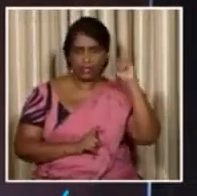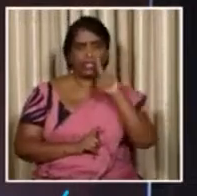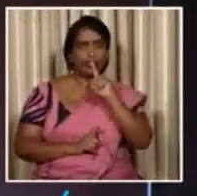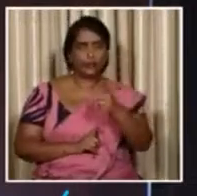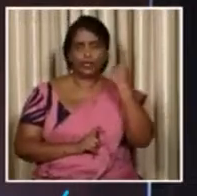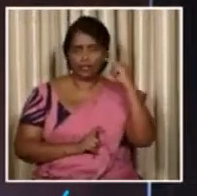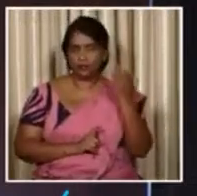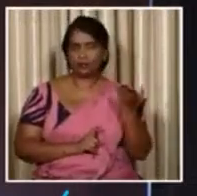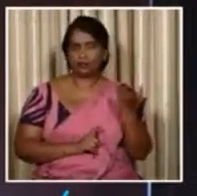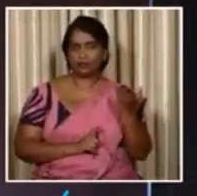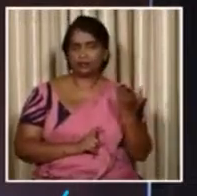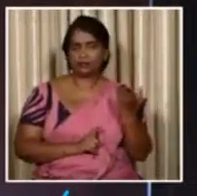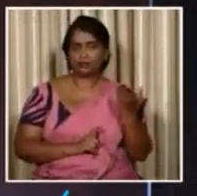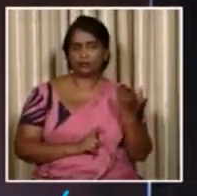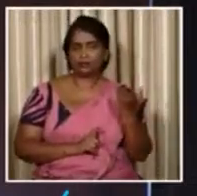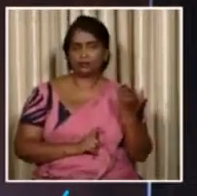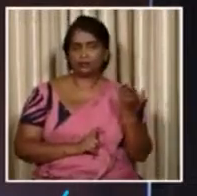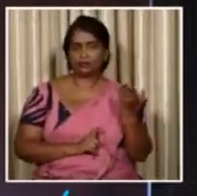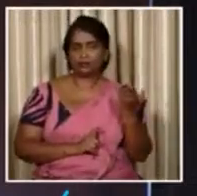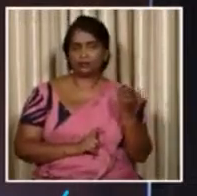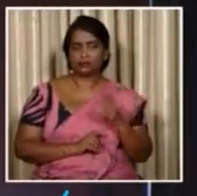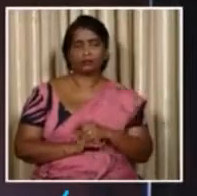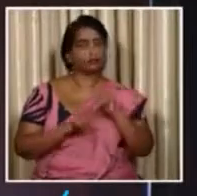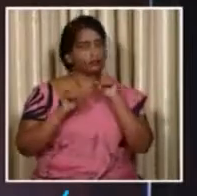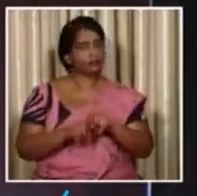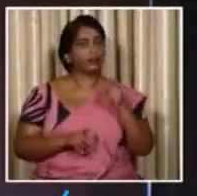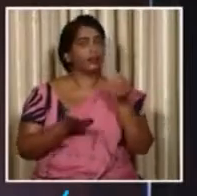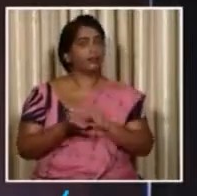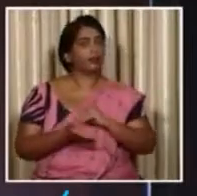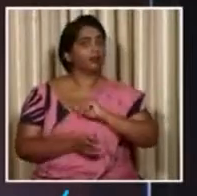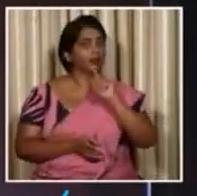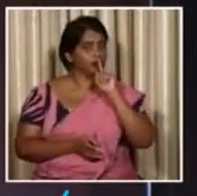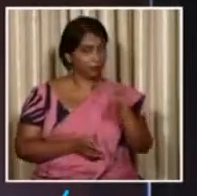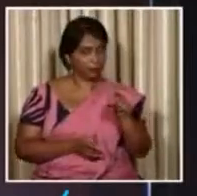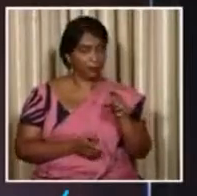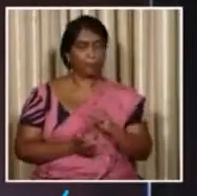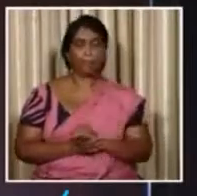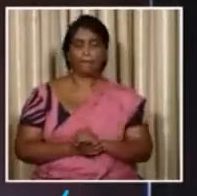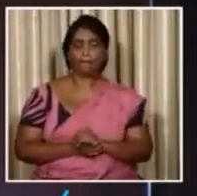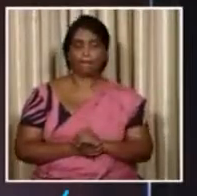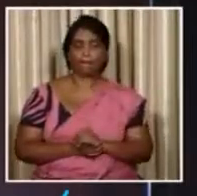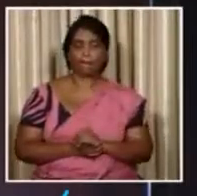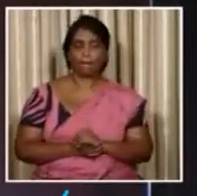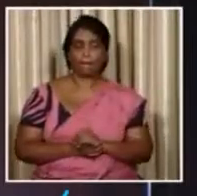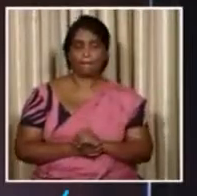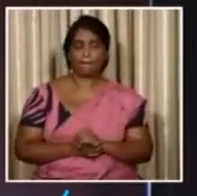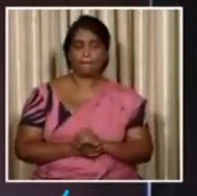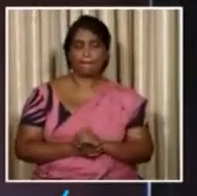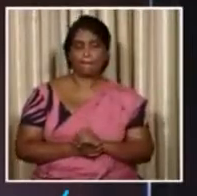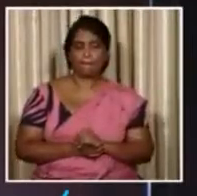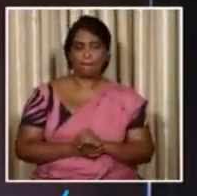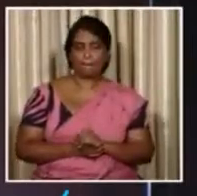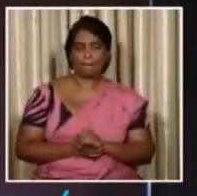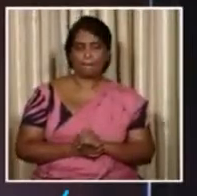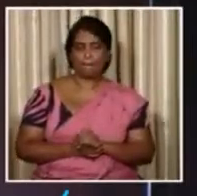Leader. මොකද මේ නීතිය? And he ended up saying මේක අපරාධ රාජ්‍යයක්. I was shocked for a moment. For a moment, I was